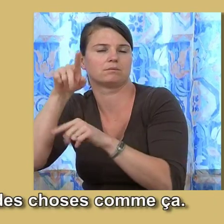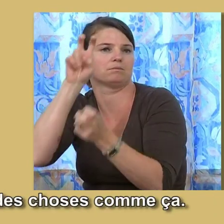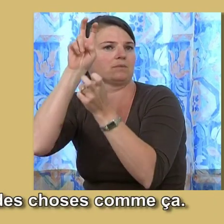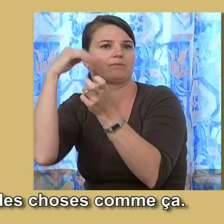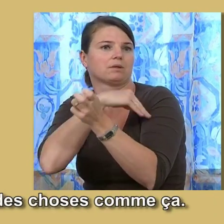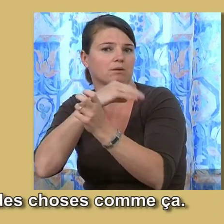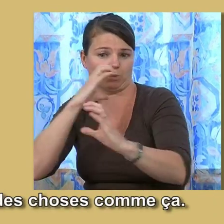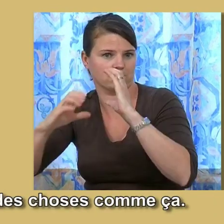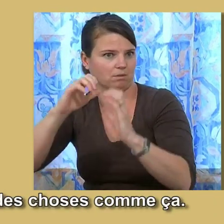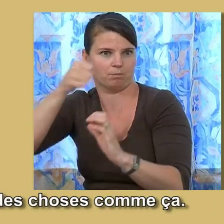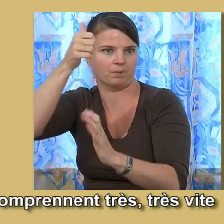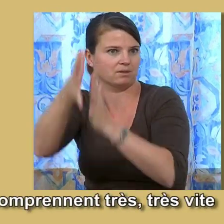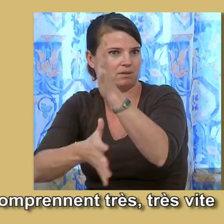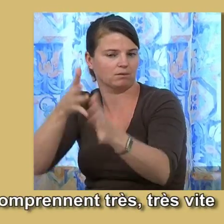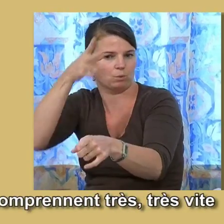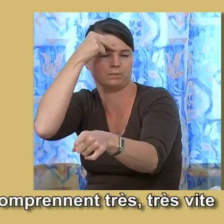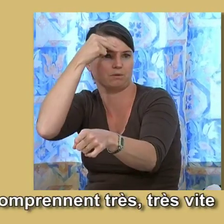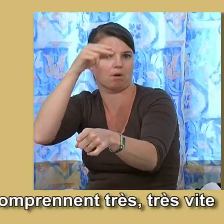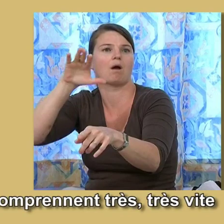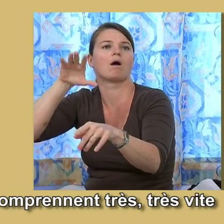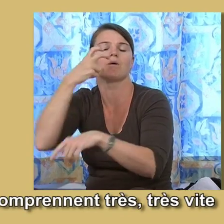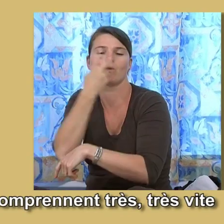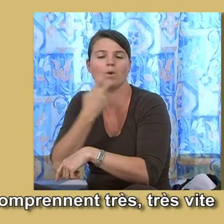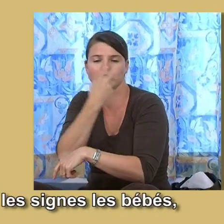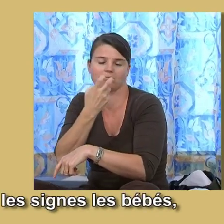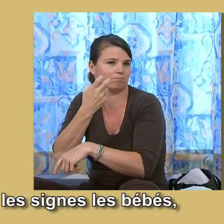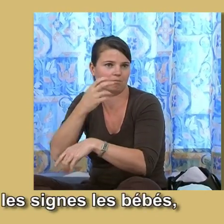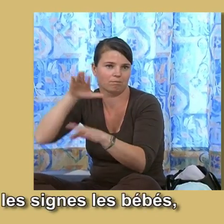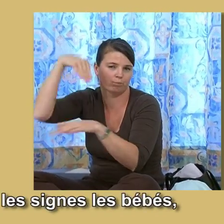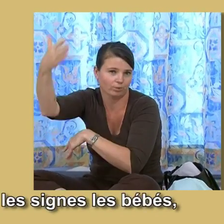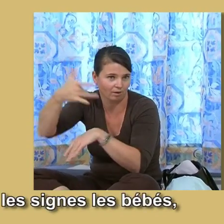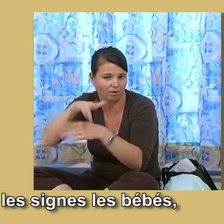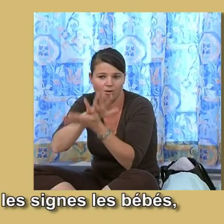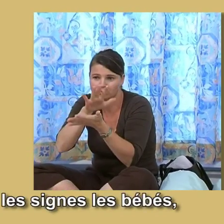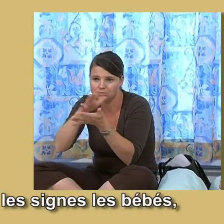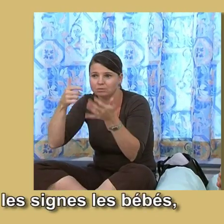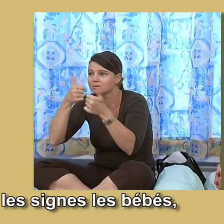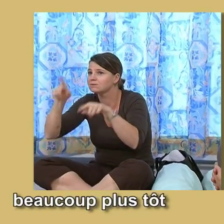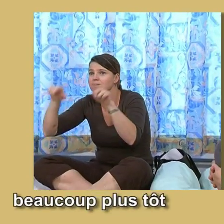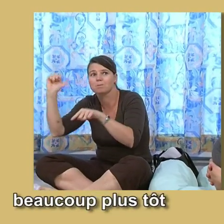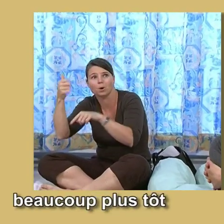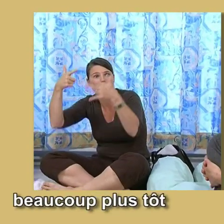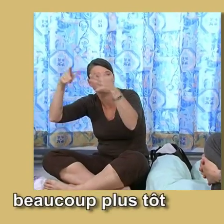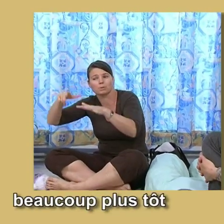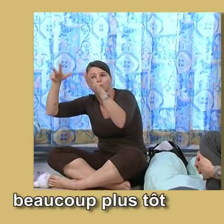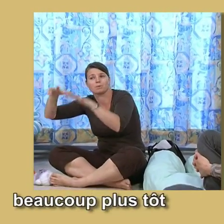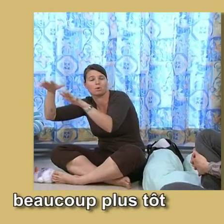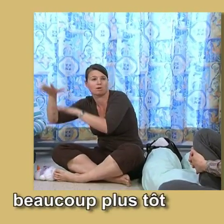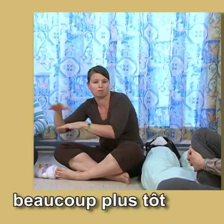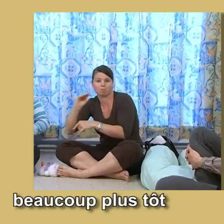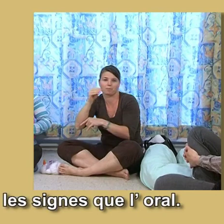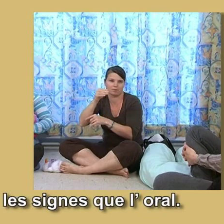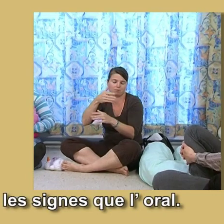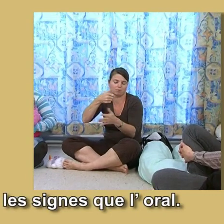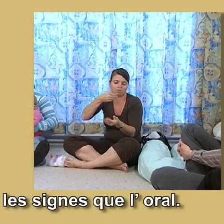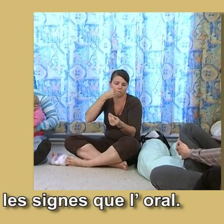t'as mangé, t'as dormi, des choses comme ça. Ils comprennent très très vite les signes, les bébés. Beaucoup plus tôt, à mon avis, ils comprennent beaucoup plus tôt